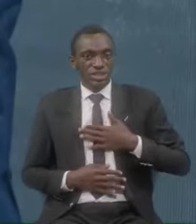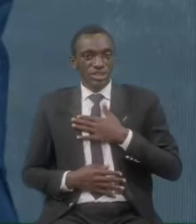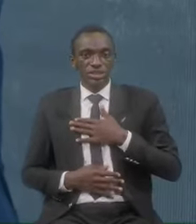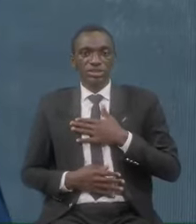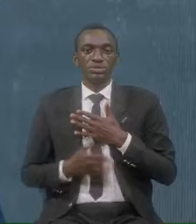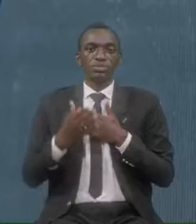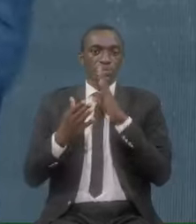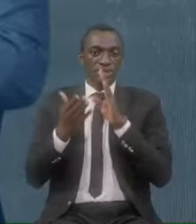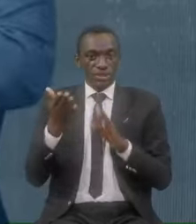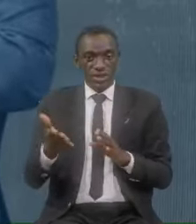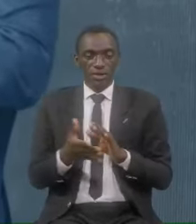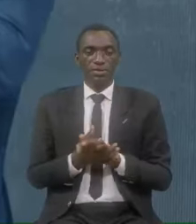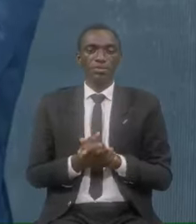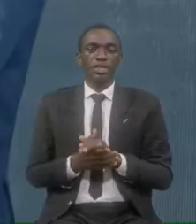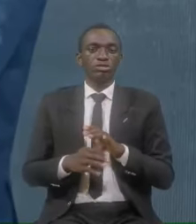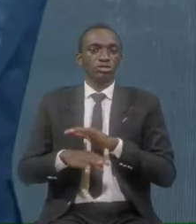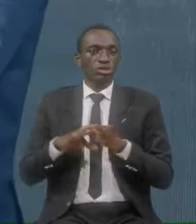Essayez d'être...